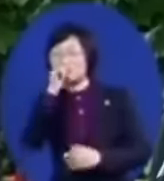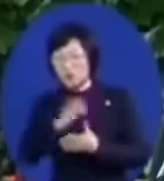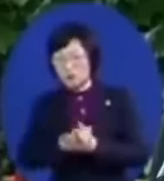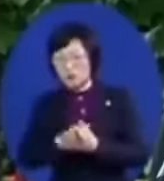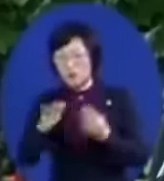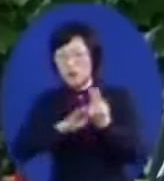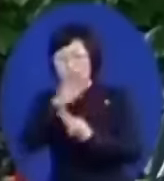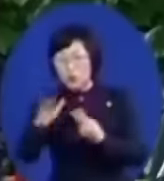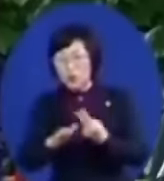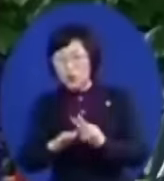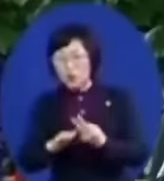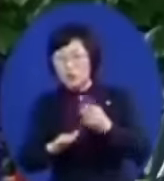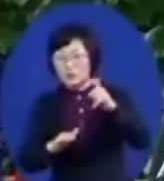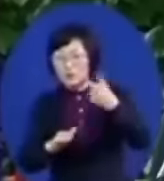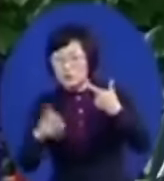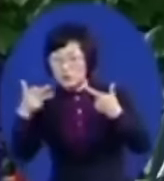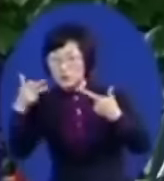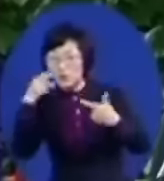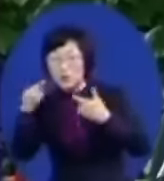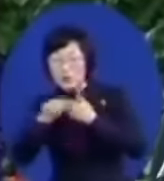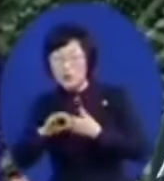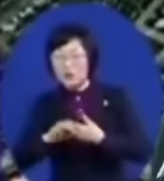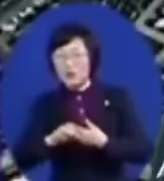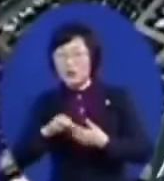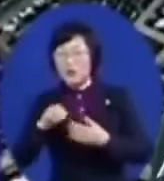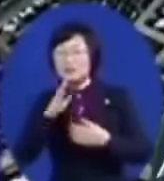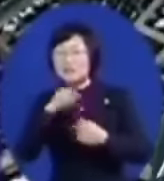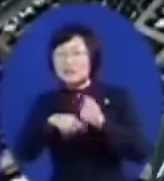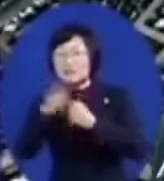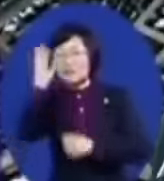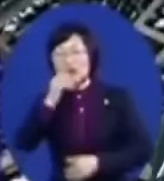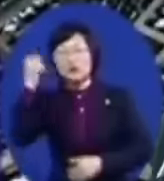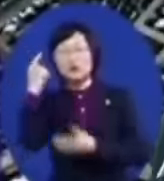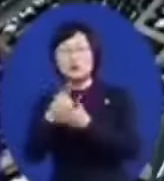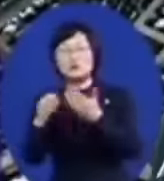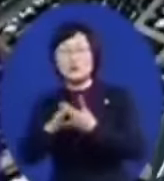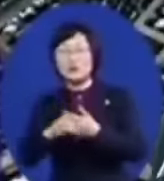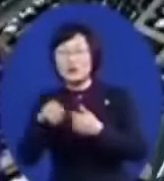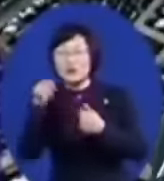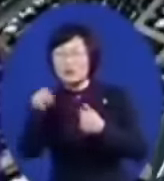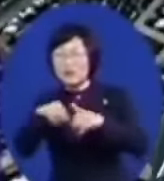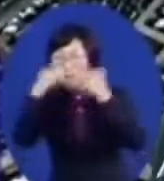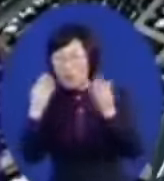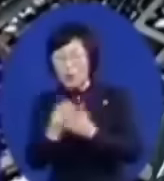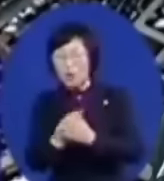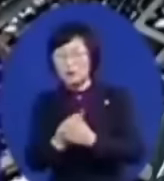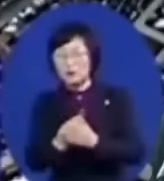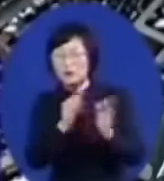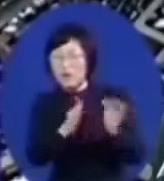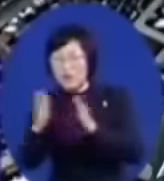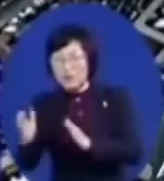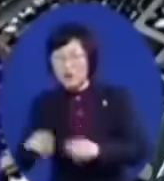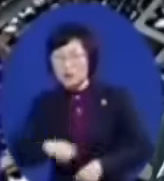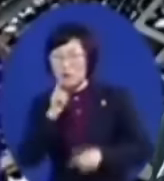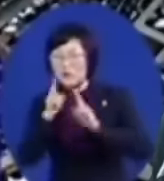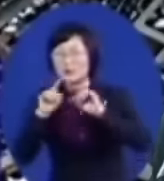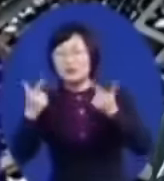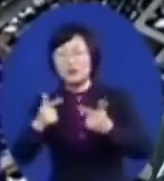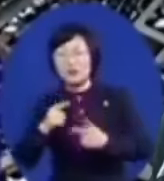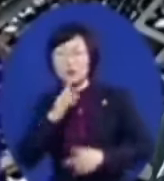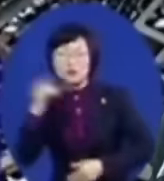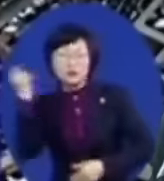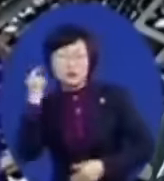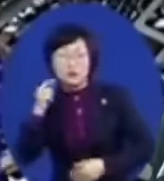13절에 그러나 진리의 성령이 오시면 그가 너희를 모든 진리 가운데로 인도하시리니 그가 스스로 말하지 않고 오직 듣는 것을